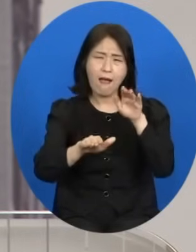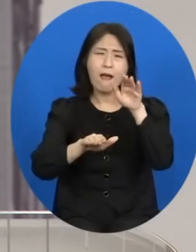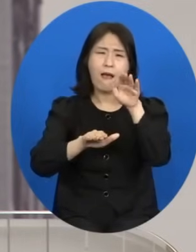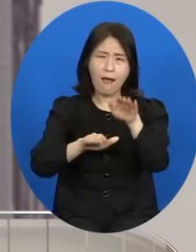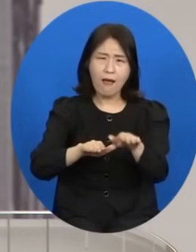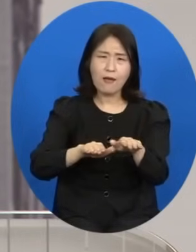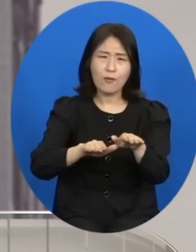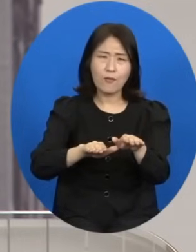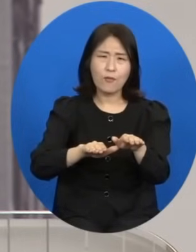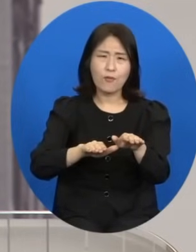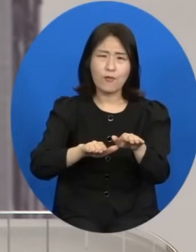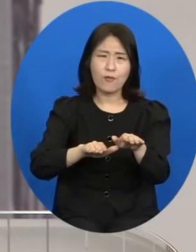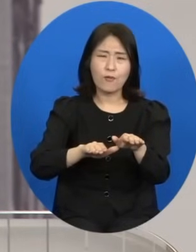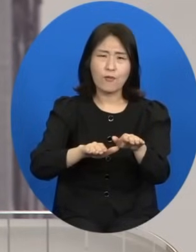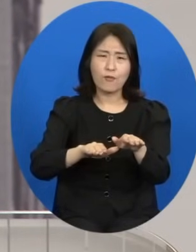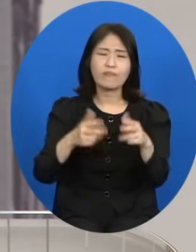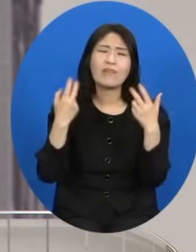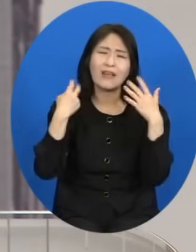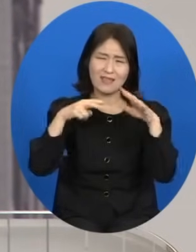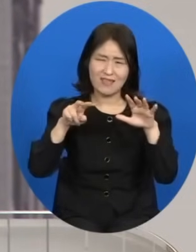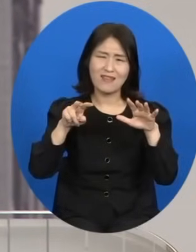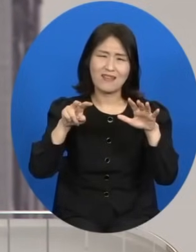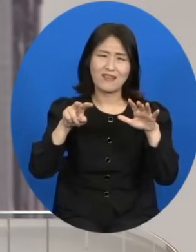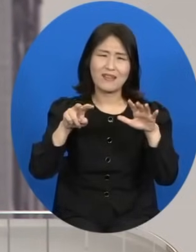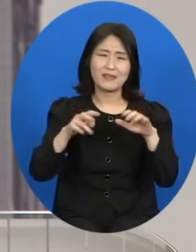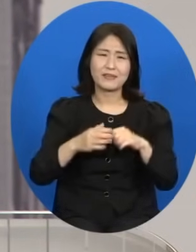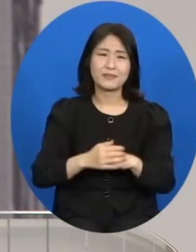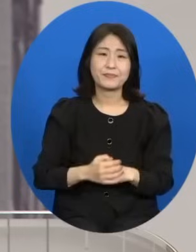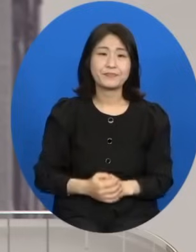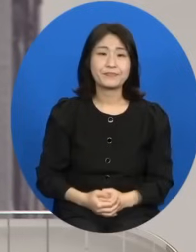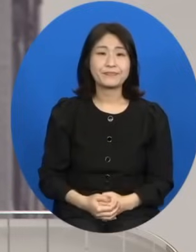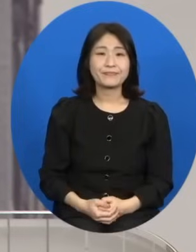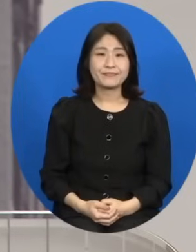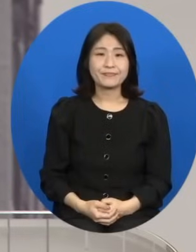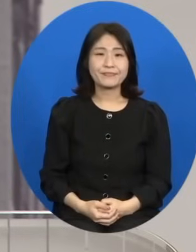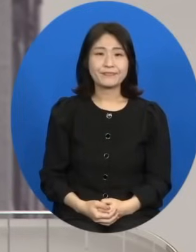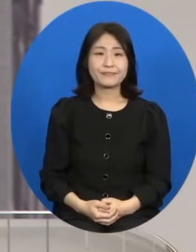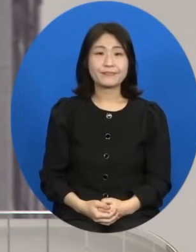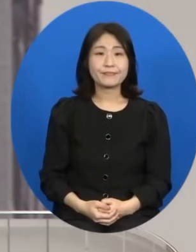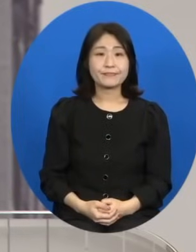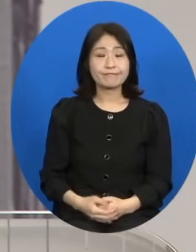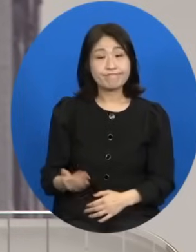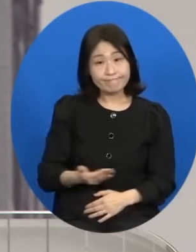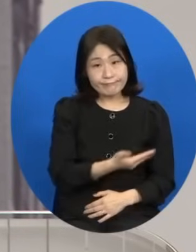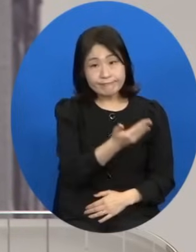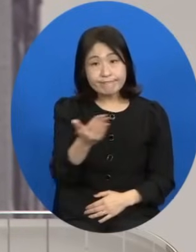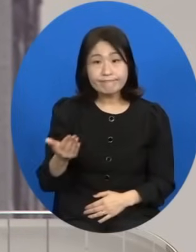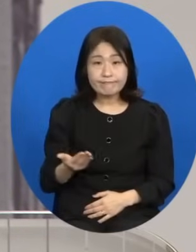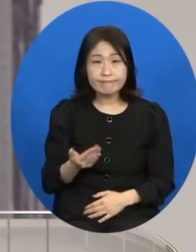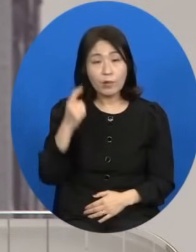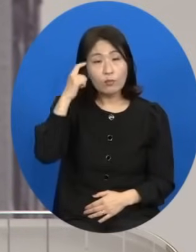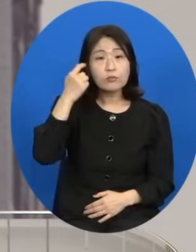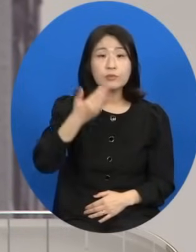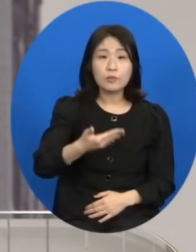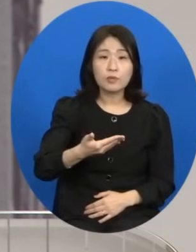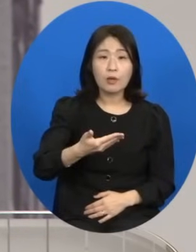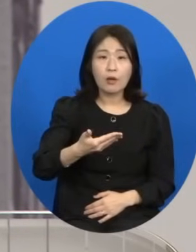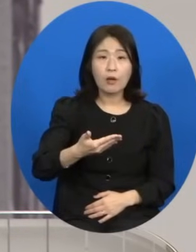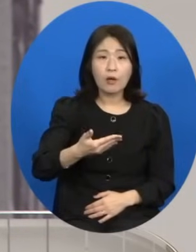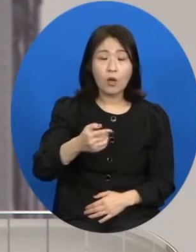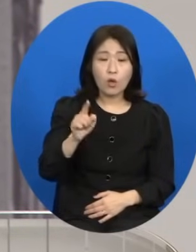결승선 앞을 바라보고 있는 것입니다 제가 여러분에게 묻고 싶습니다 여러분들은 지금 어디를 향해 가고